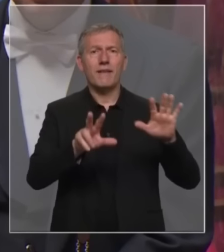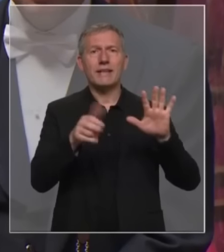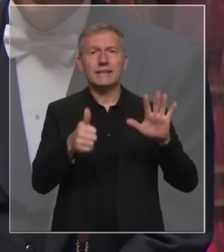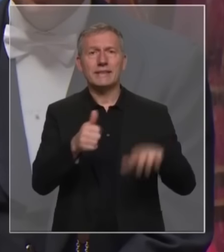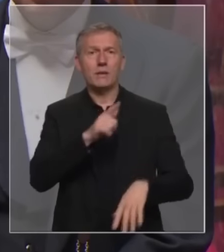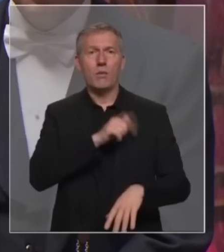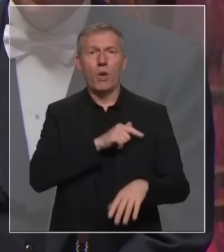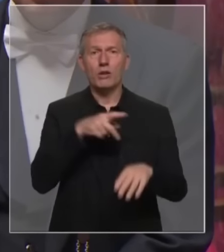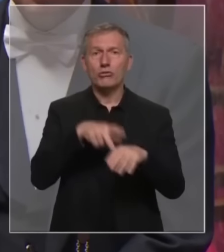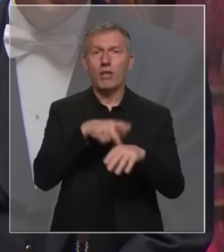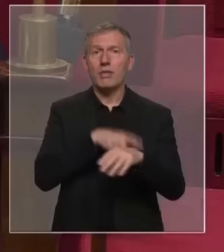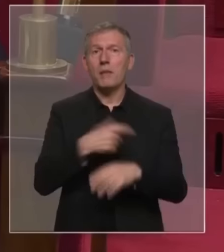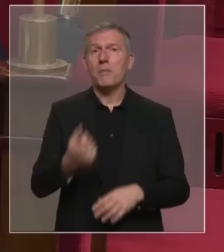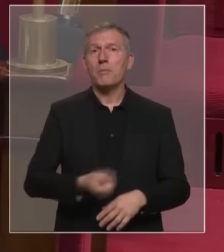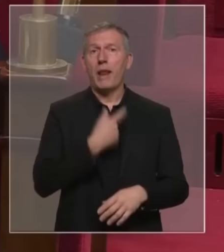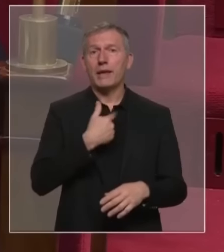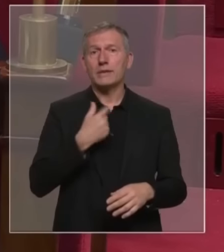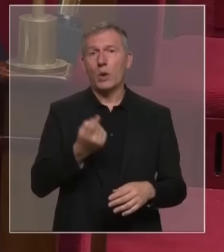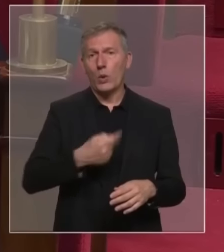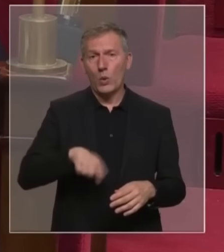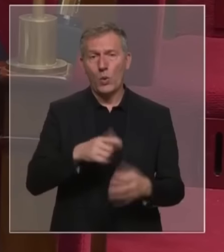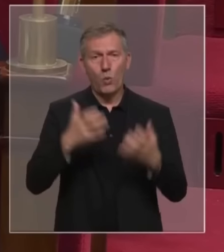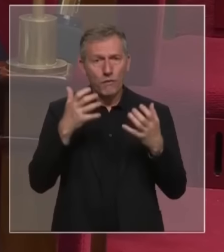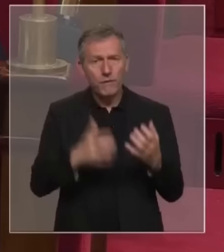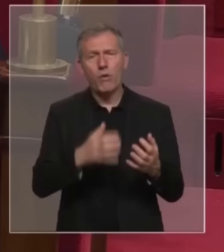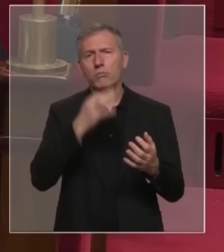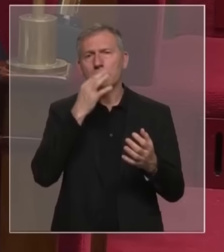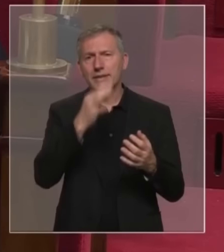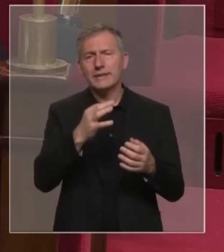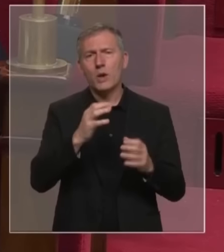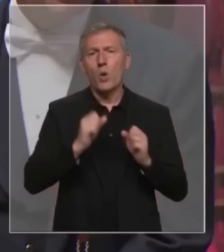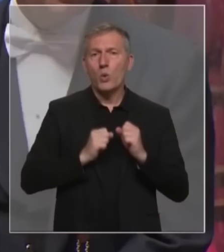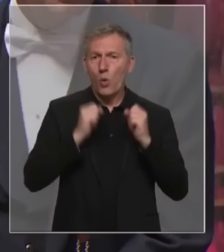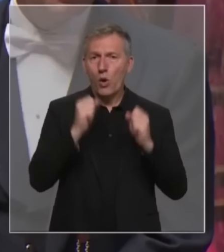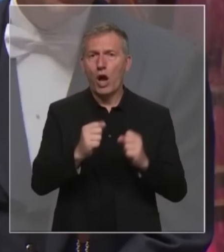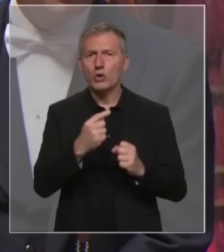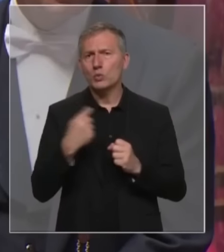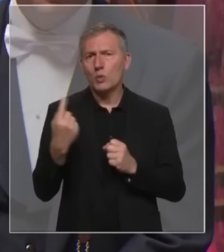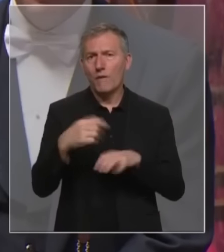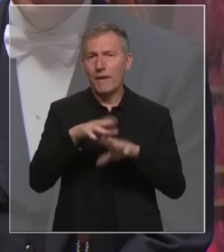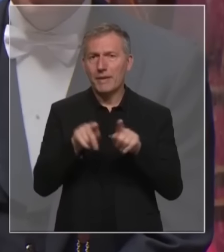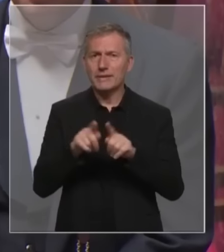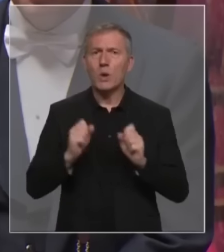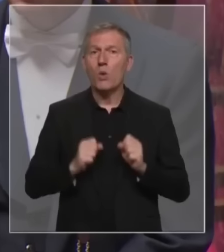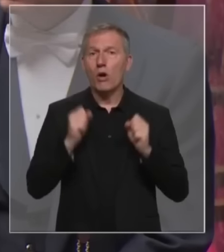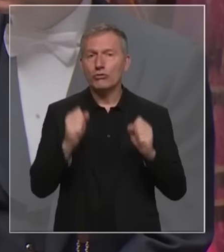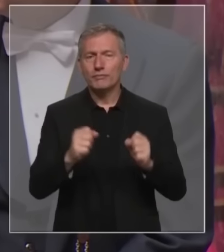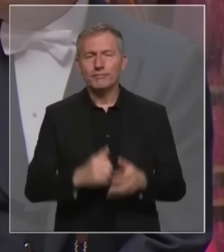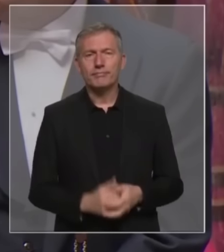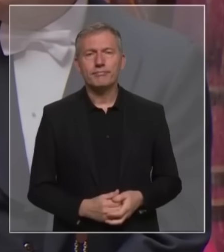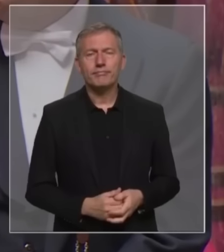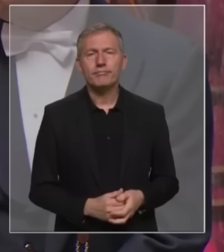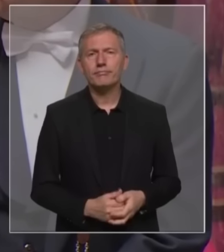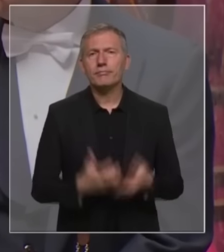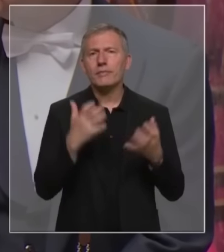gendarmes qui ont été blessés et dont nous tenons à souligner le courage ainsi que le courage de toutes leur famillees ensuite vous dire